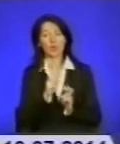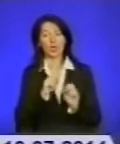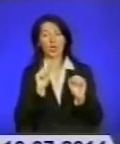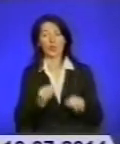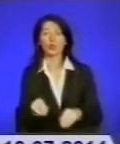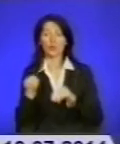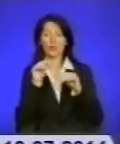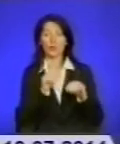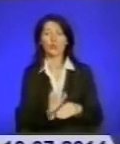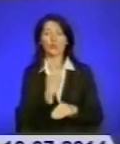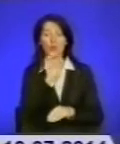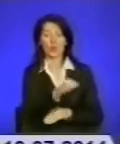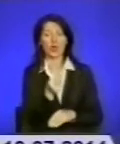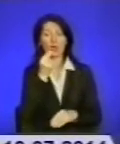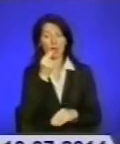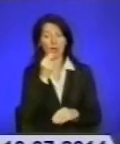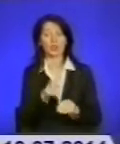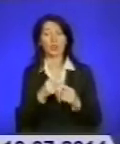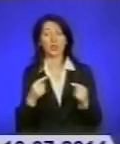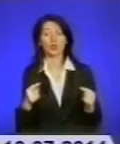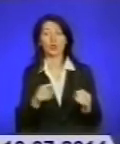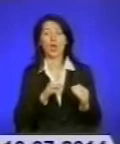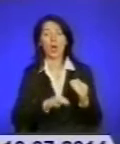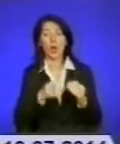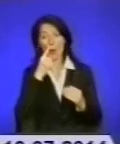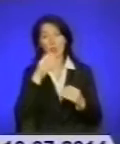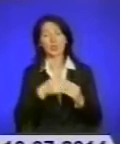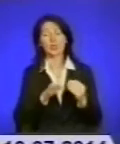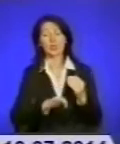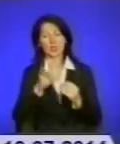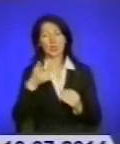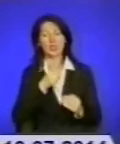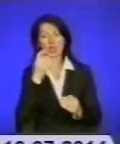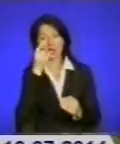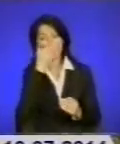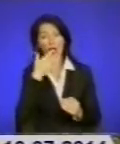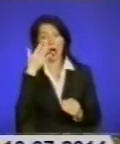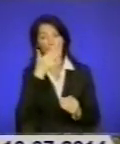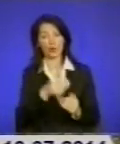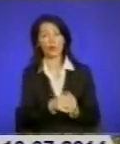Схід. Перемовини уже почалися із найбільшим світовим експортером – Сполученими Штатами.